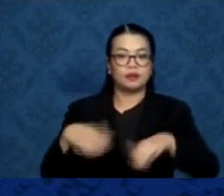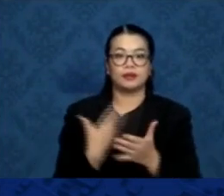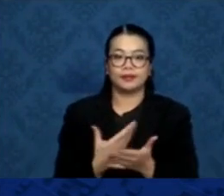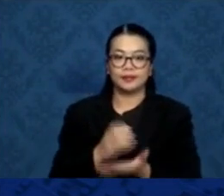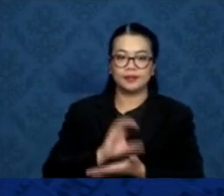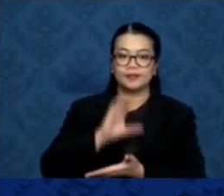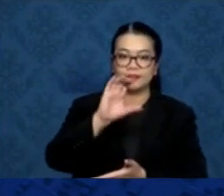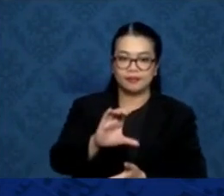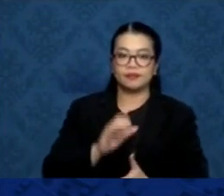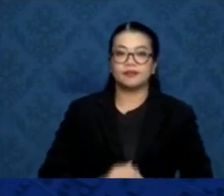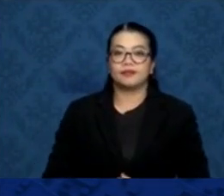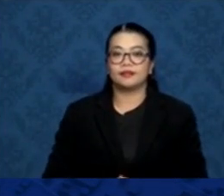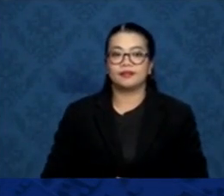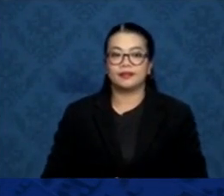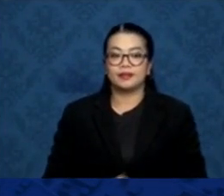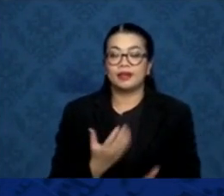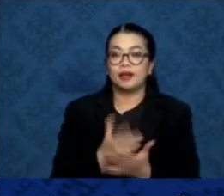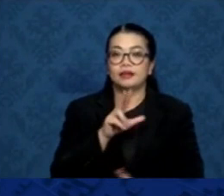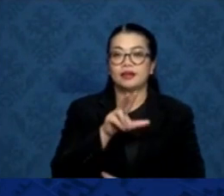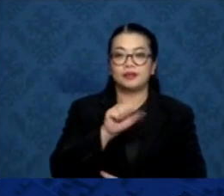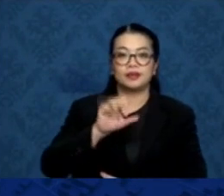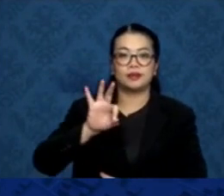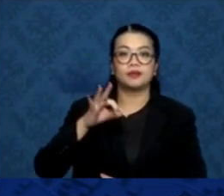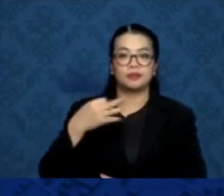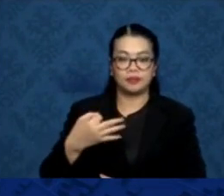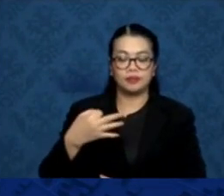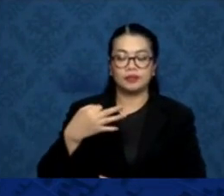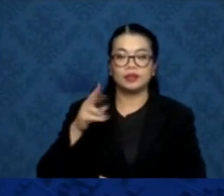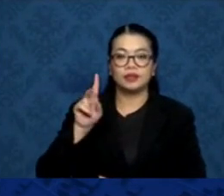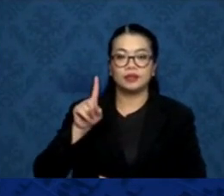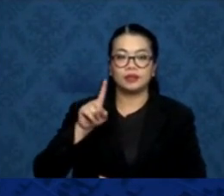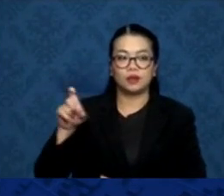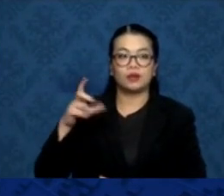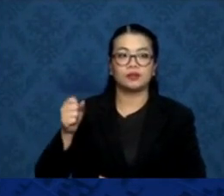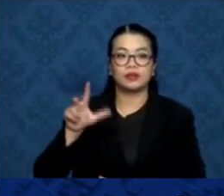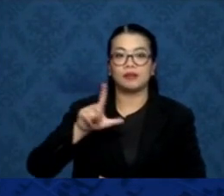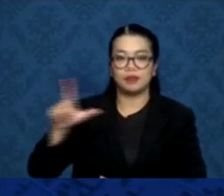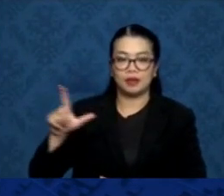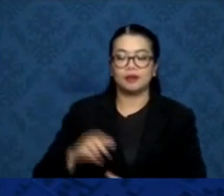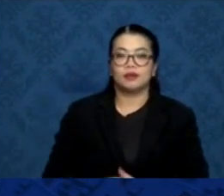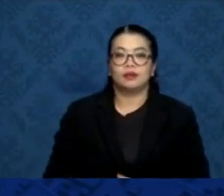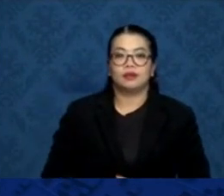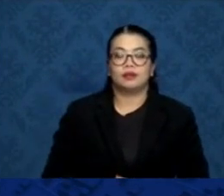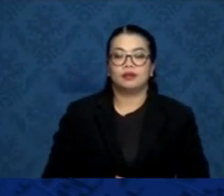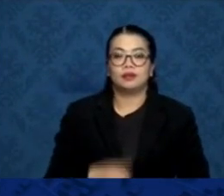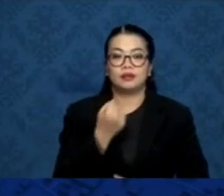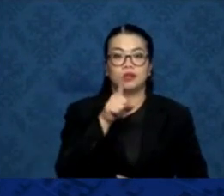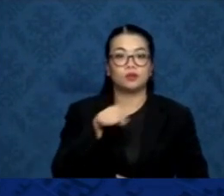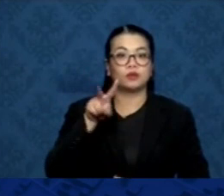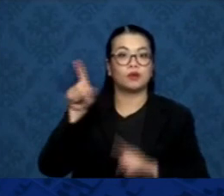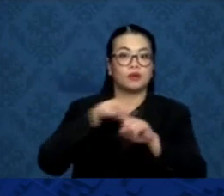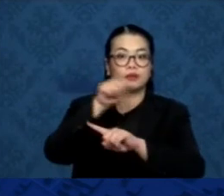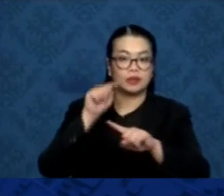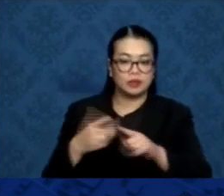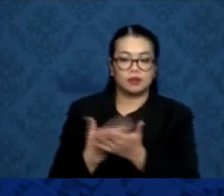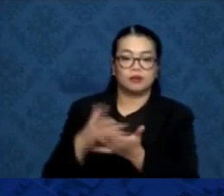าะระบบสาธารณสุขจะยกระดับ30บาทรักษาทุกโรคให้มีประสิทธิภาพเพิ่มมากขึ้นขณะที่ด้านความมั่นคงนะครับใช้งบประมาณกว่า